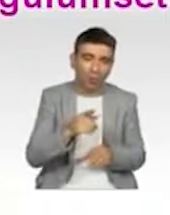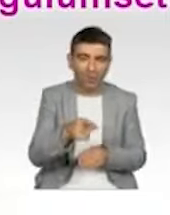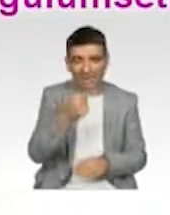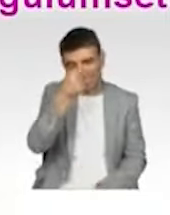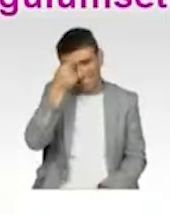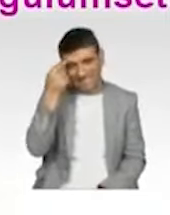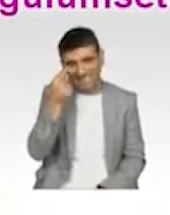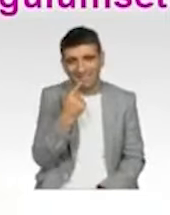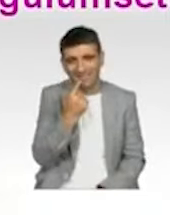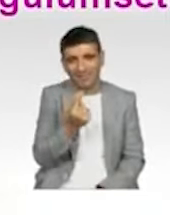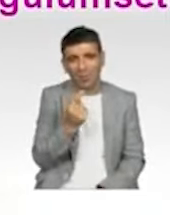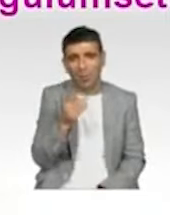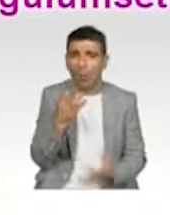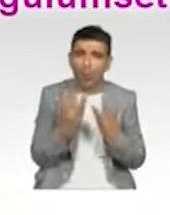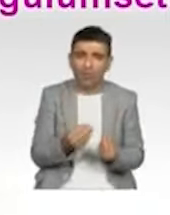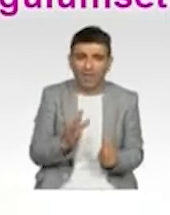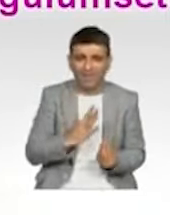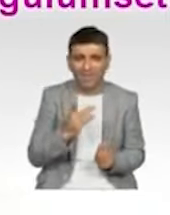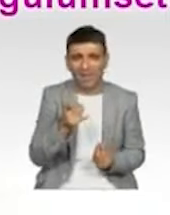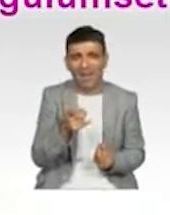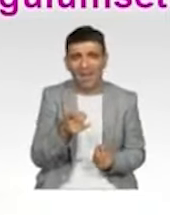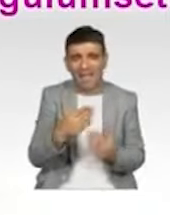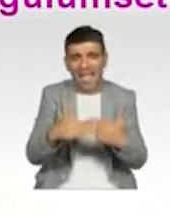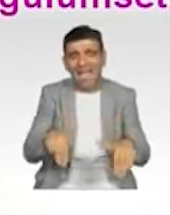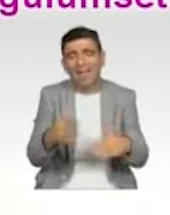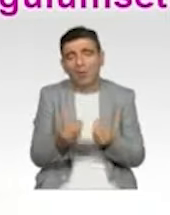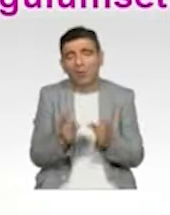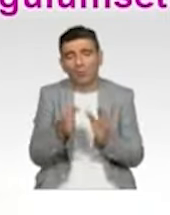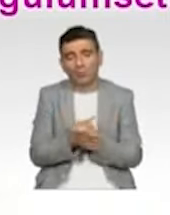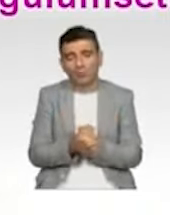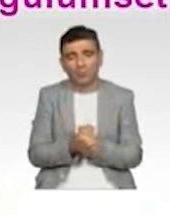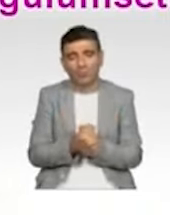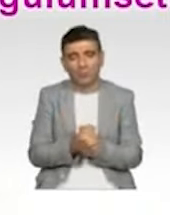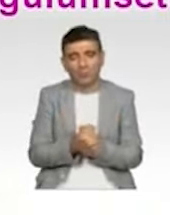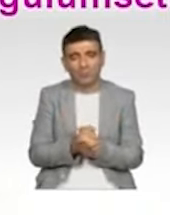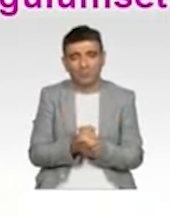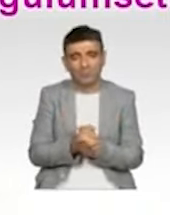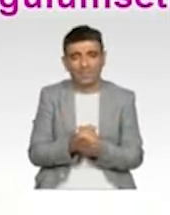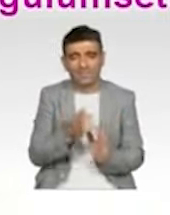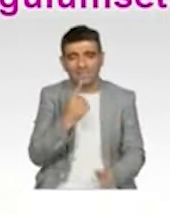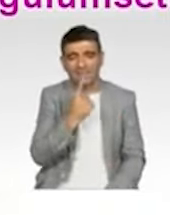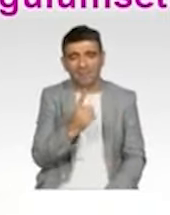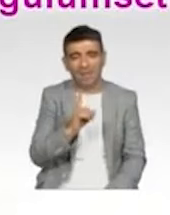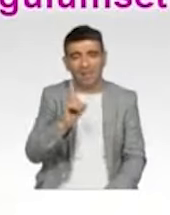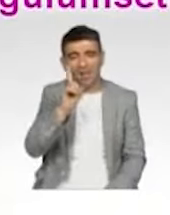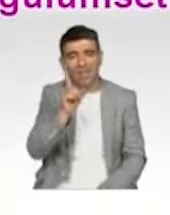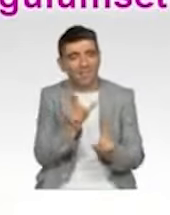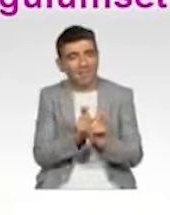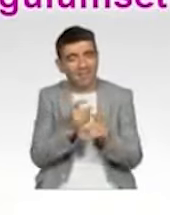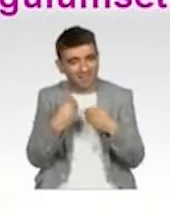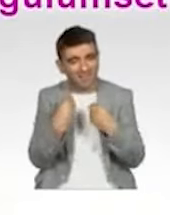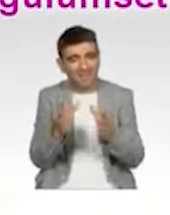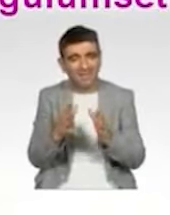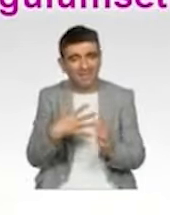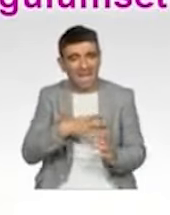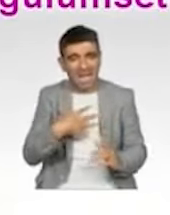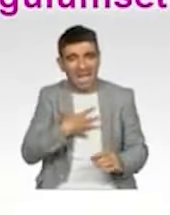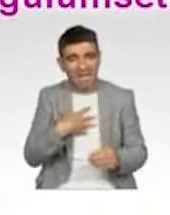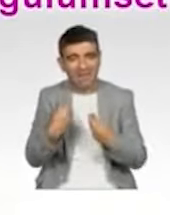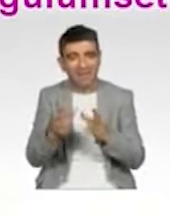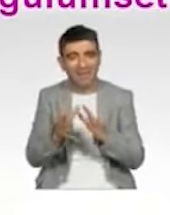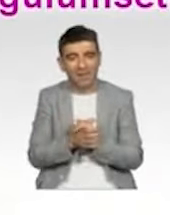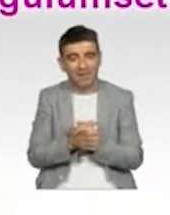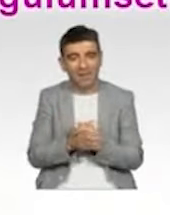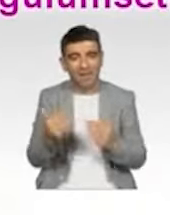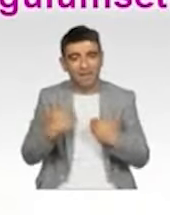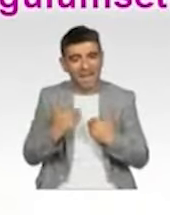nasip kısmet midir? Hani olacak varsa mani olunmuyor. Aa demiş ki Allah sahibine bağışlasın. Sonradan durmuş demiş ki ya